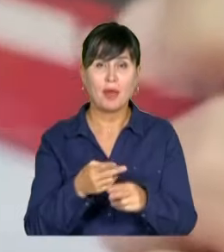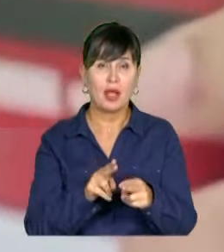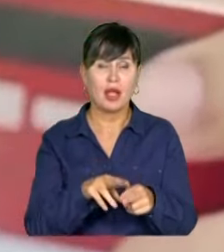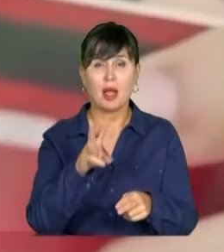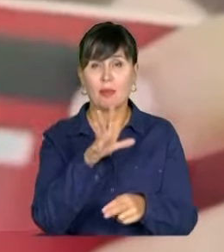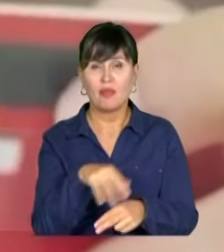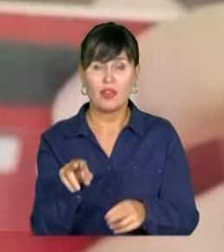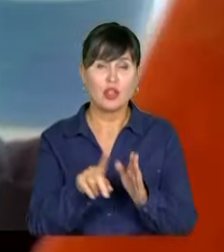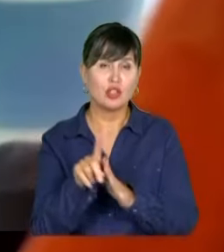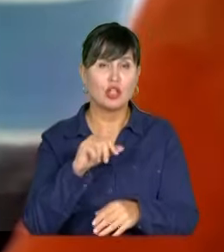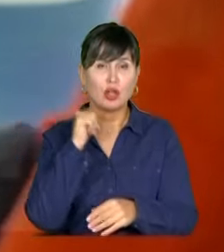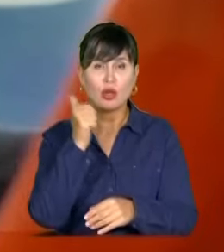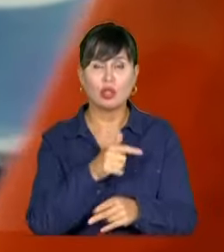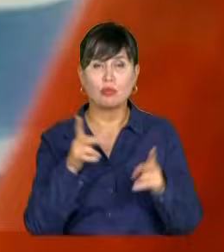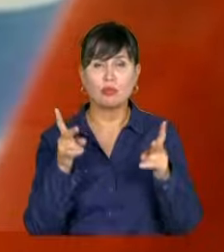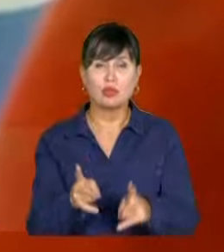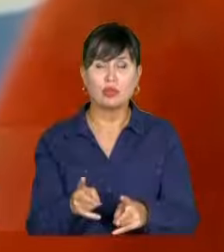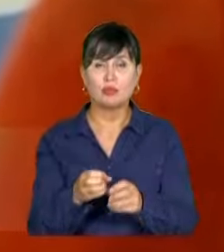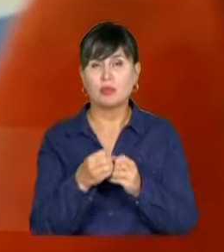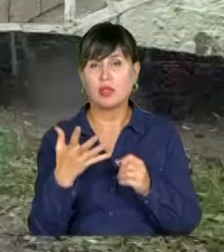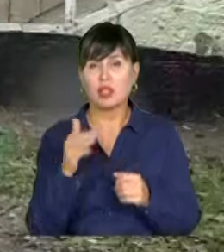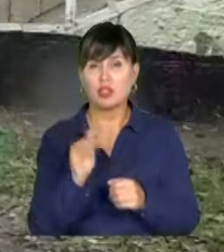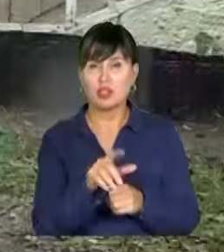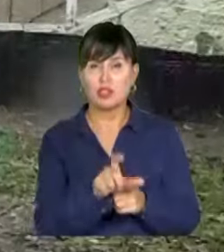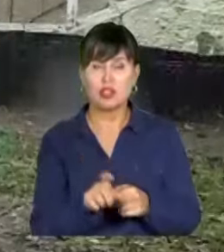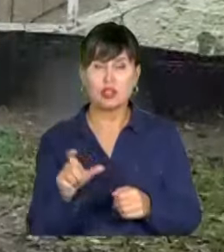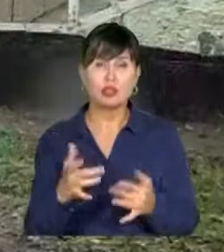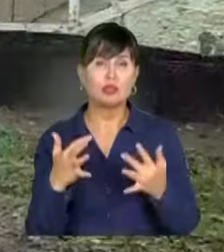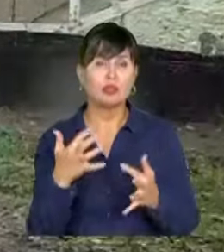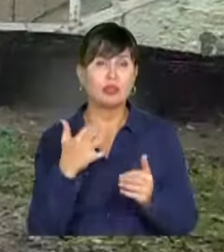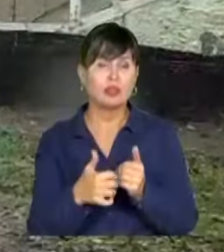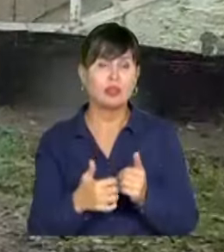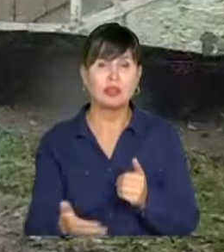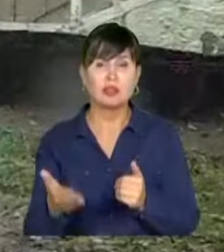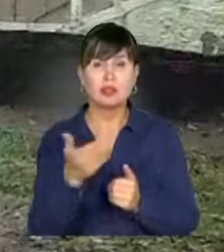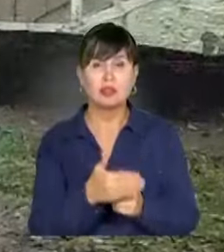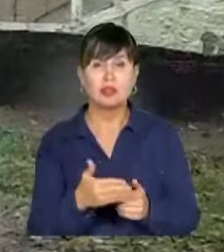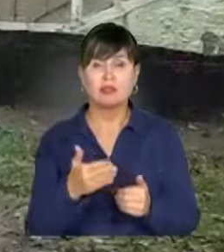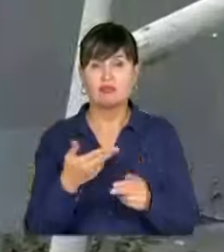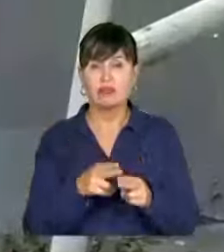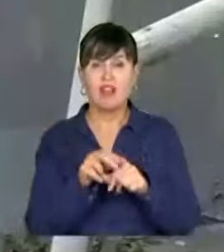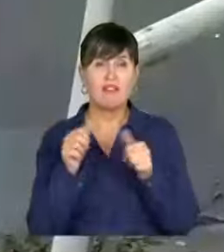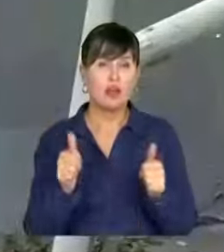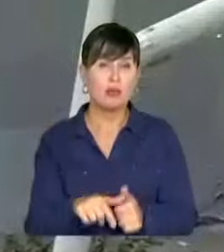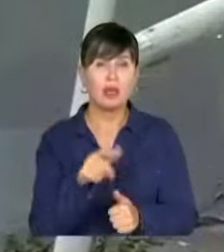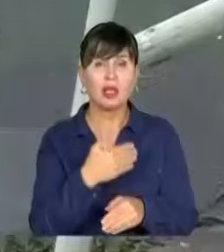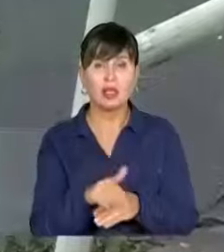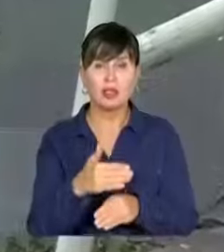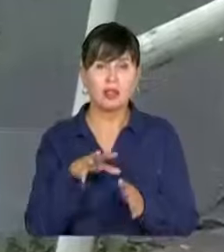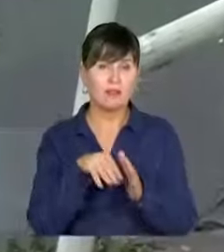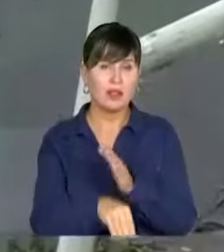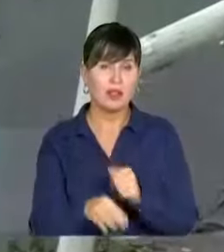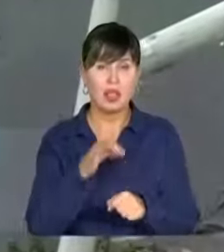МВД, с начала года пострадали более 15 тысяч человек. Сколько среди них тех, на кого сторонние лица оформили кредиты, в ведомстве